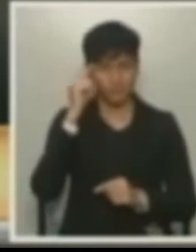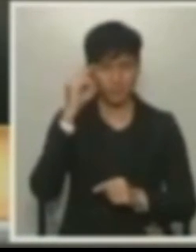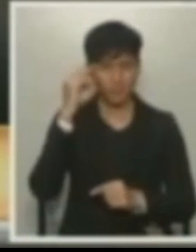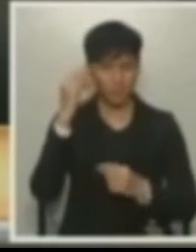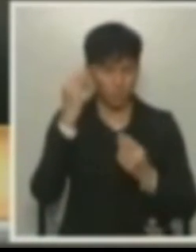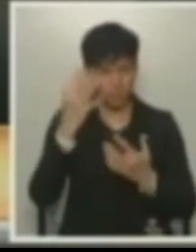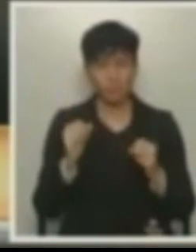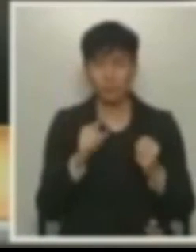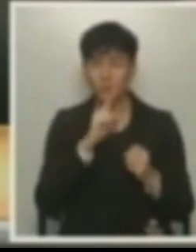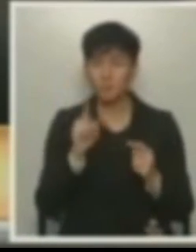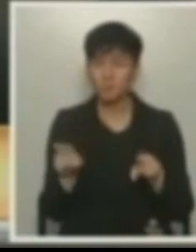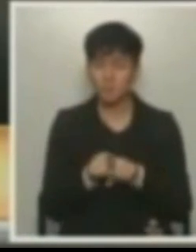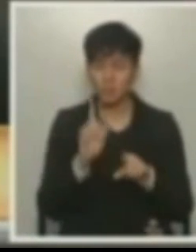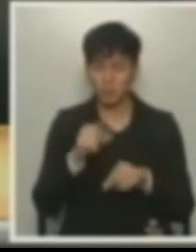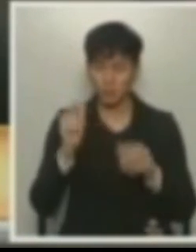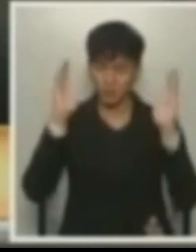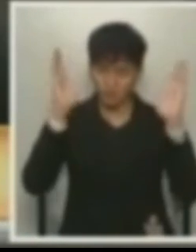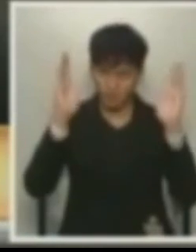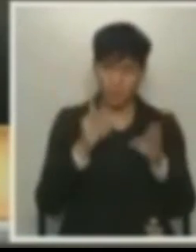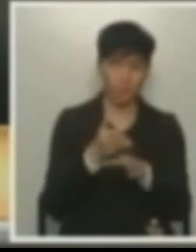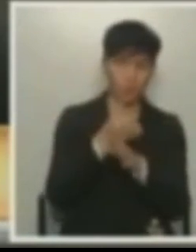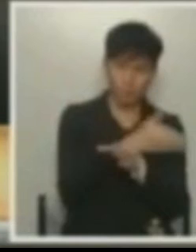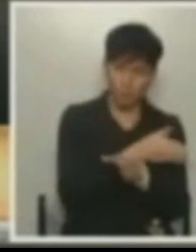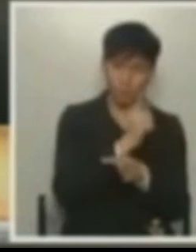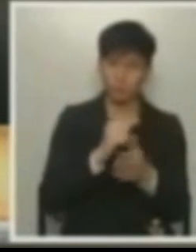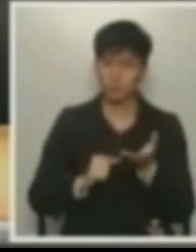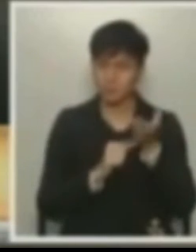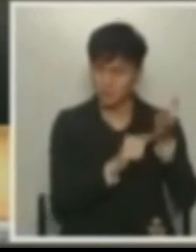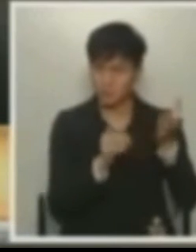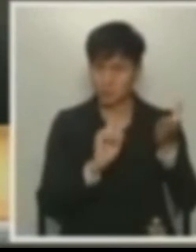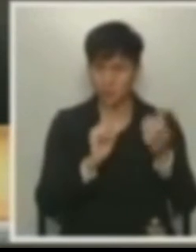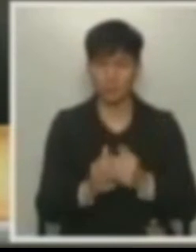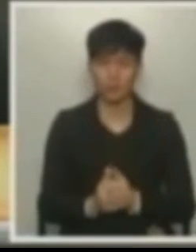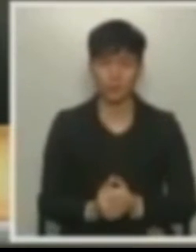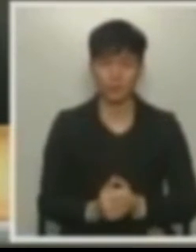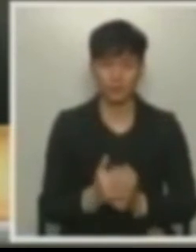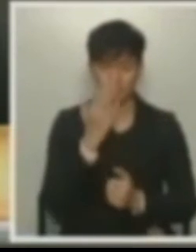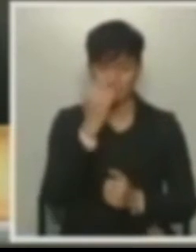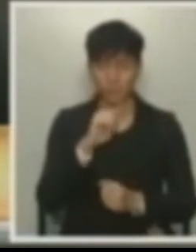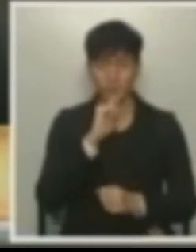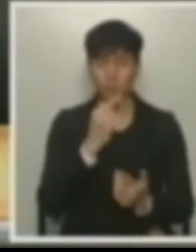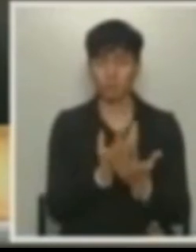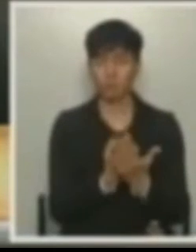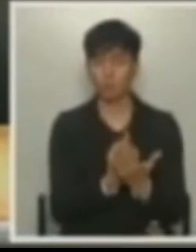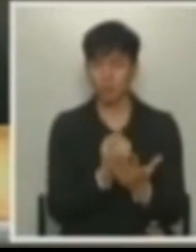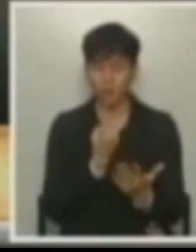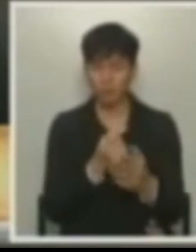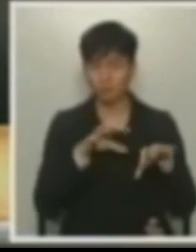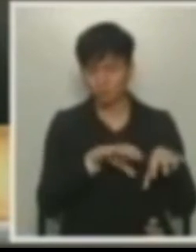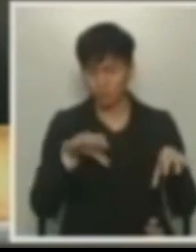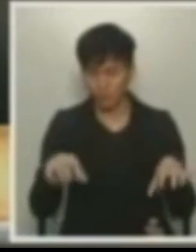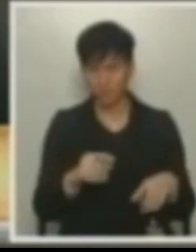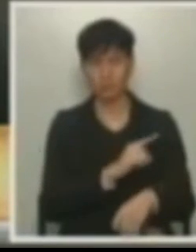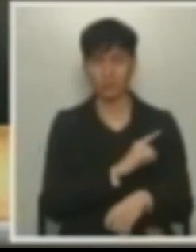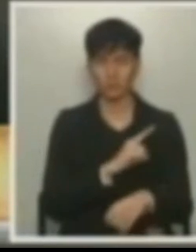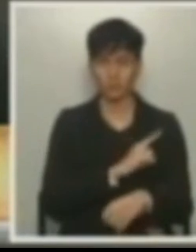ความแสดงความคิดเห็นรับฟังความคิดเห็นก่อนหรือไม่อย่างไรซึ่งหน่วยงานของเลขาสภาผู้แทนเนี่ยตอนนี้ยังไม่มีหน่วยงานไหนรองรับนะครับถ้าเป็น